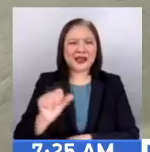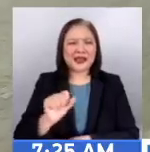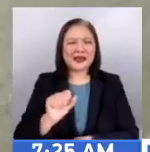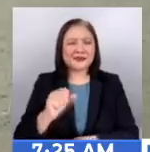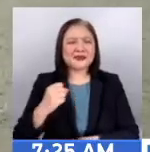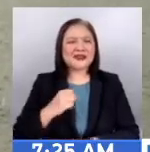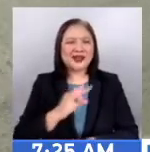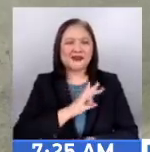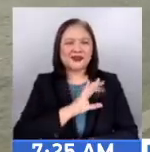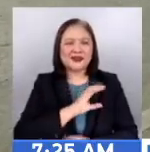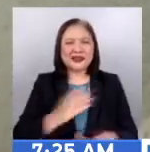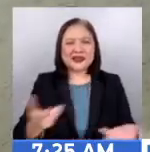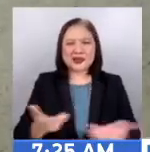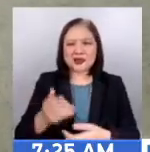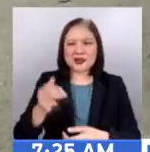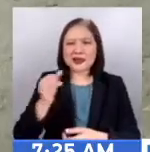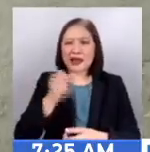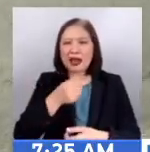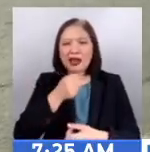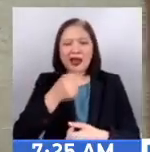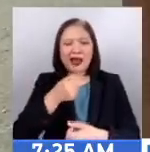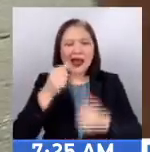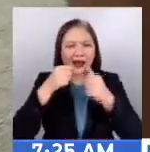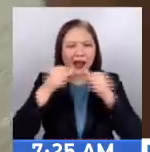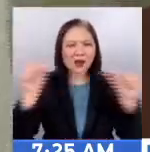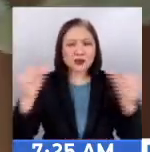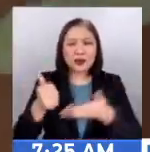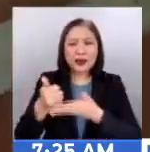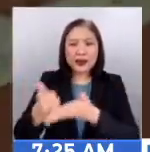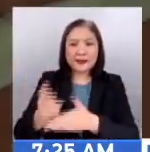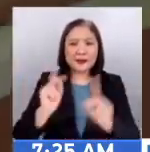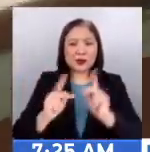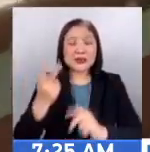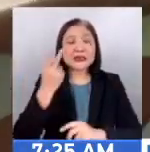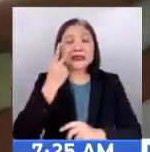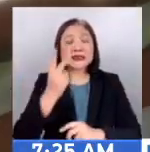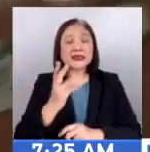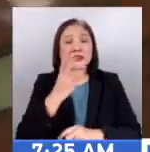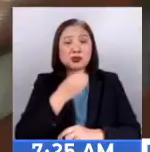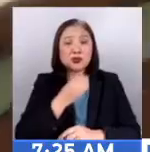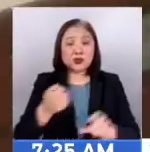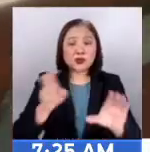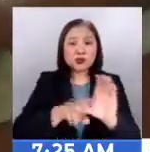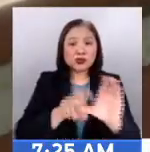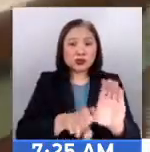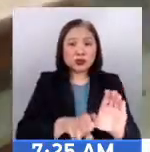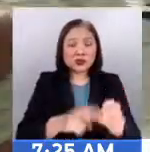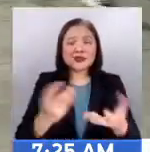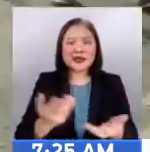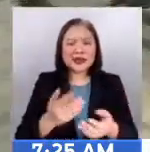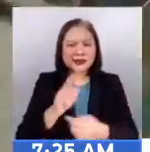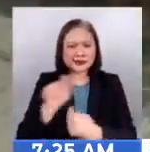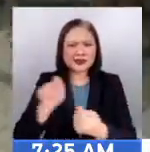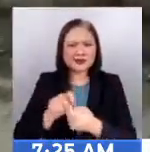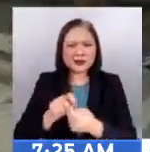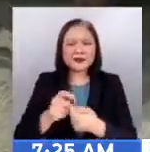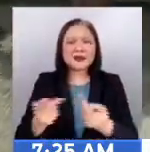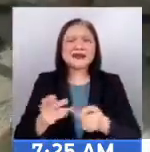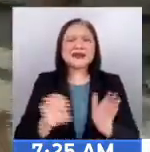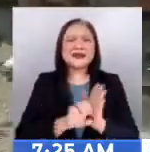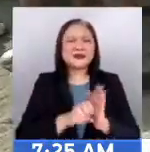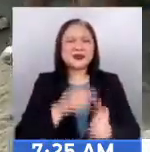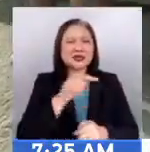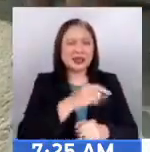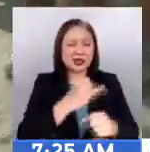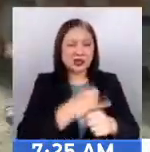at tinutulungan na rin sila para makita, ano, kung sino yung mga sasakay sa particular na lugar. Halimbawa, itong jeep na ito, napapunta